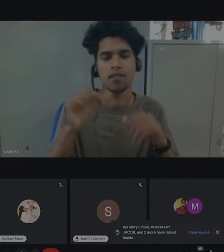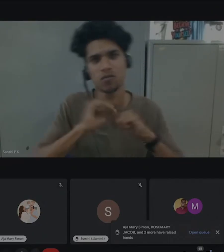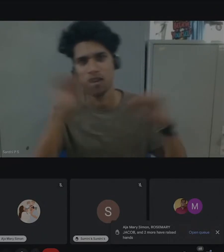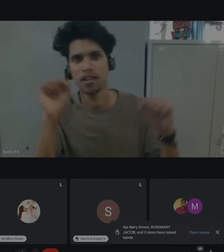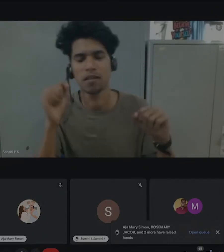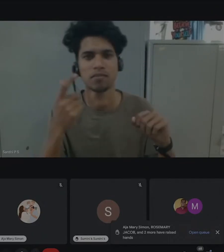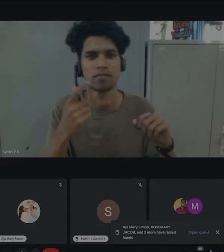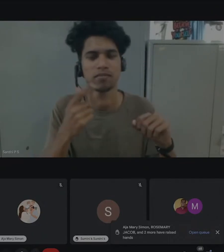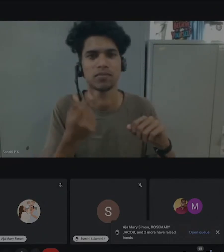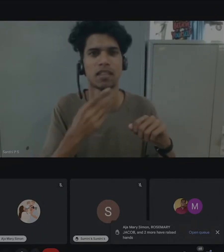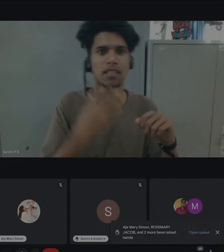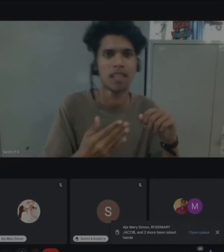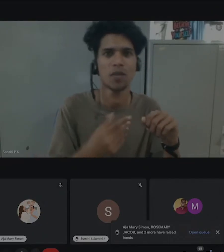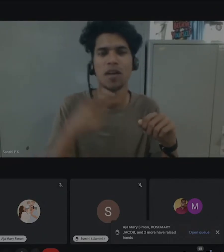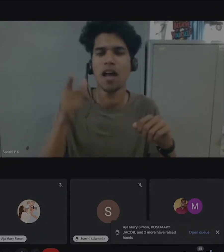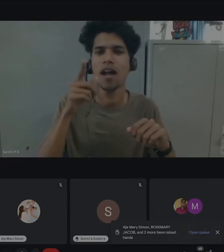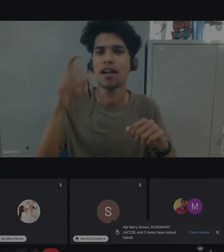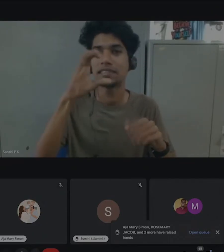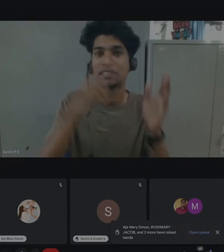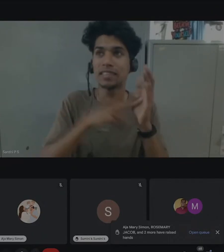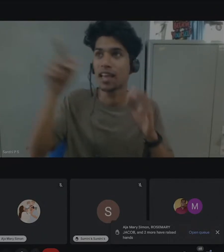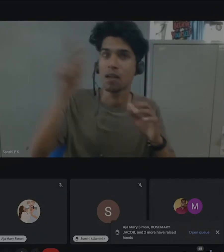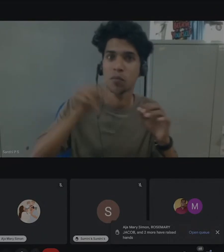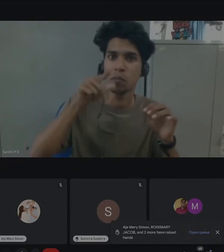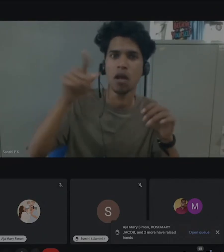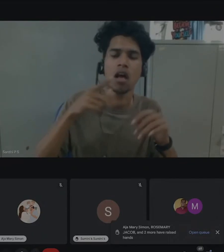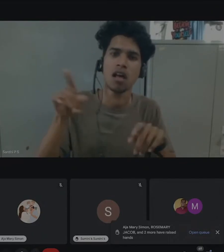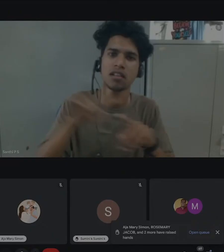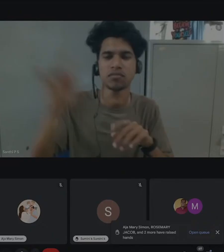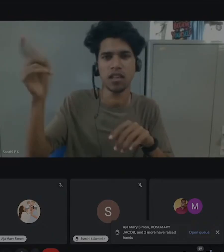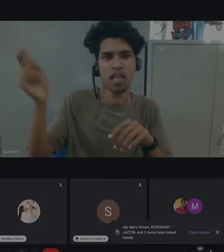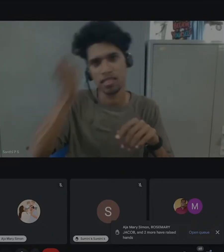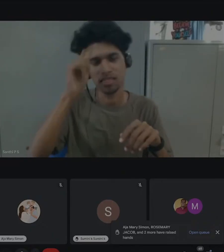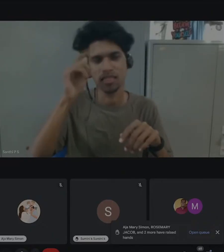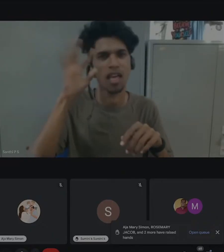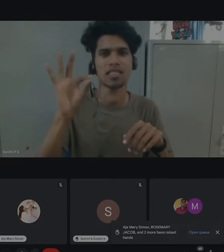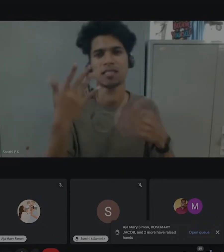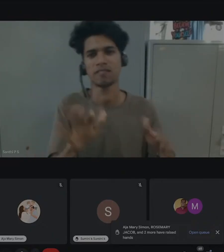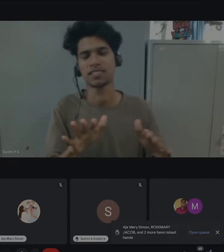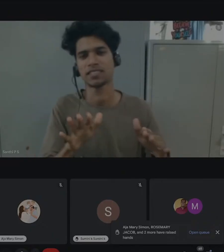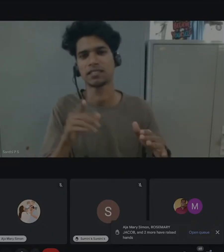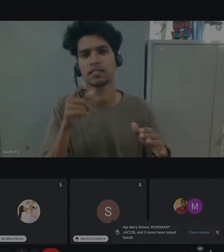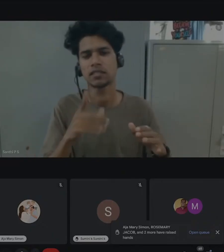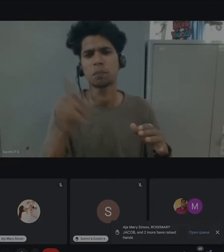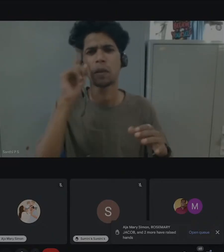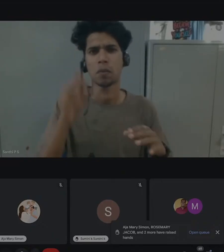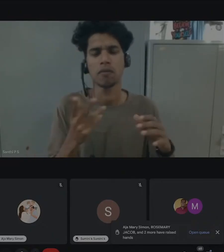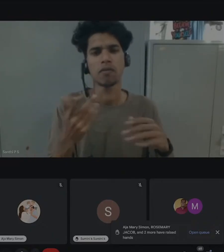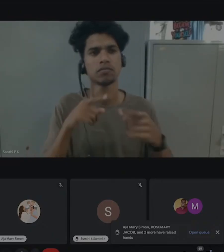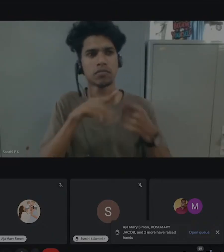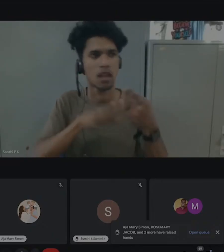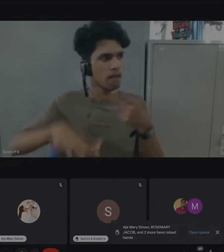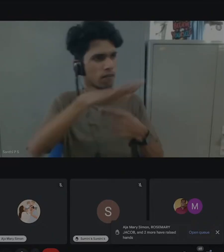താങ്ക് യു. ഇതെല്ലാം കാർട്ടൂണിലൂടെ കുഞ്ഞ് പഠിച്ച വാക്കുകളാണ്. അപ്പൊ നമ്മൾ ആദ്യം ചെയ്യേണ്ടുന്നത് നമ്മുടെ എൻവയോൺമെന്റൽ മോഡിഫിക്കേഷൻ ആണ്. വീട്ടിലുള്ള